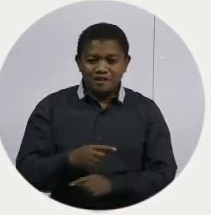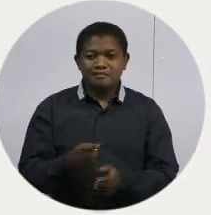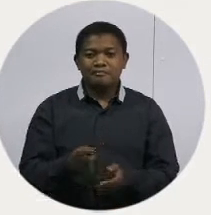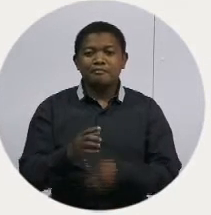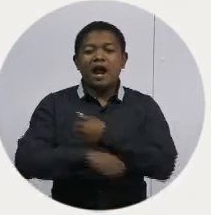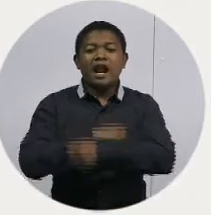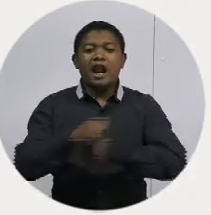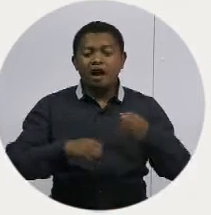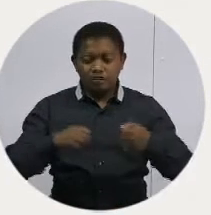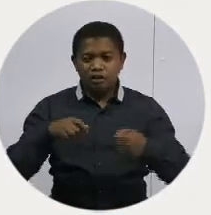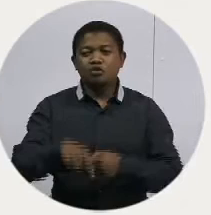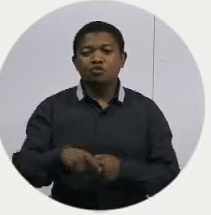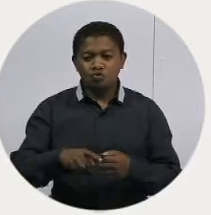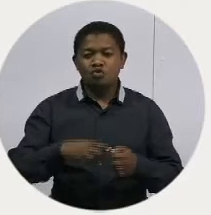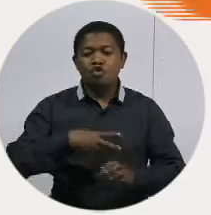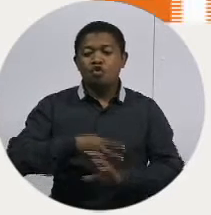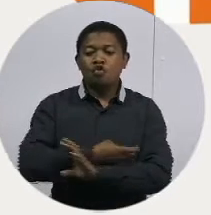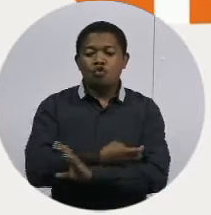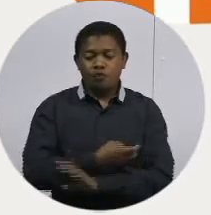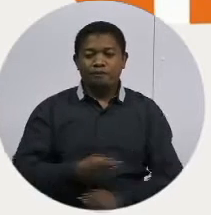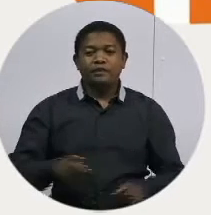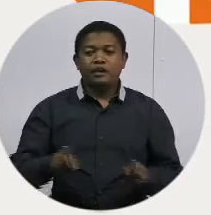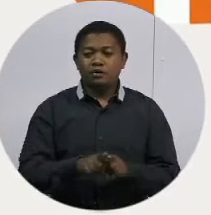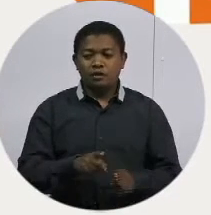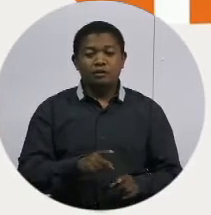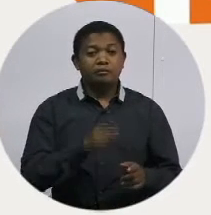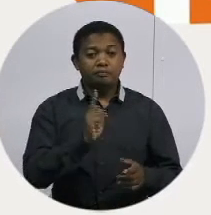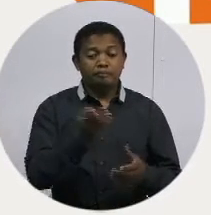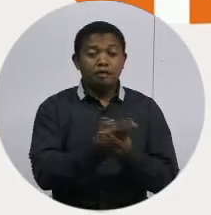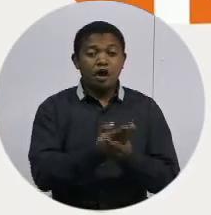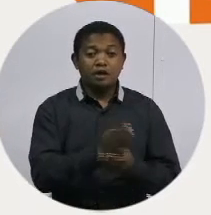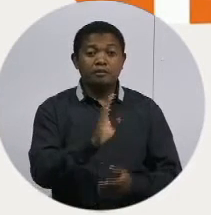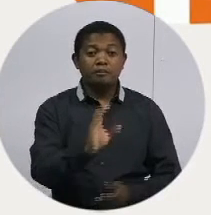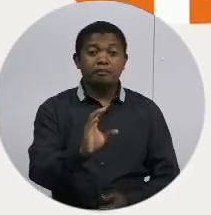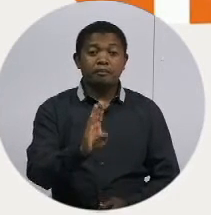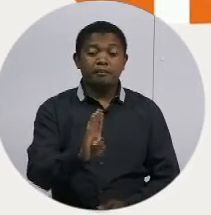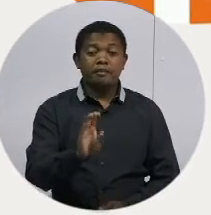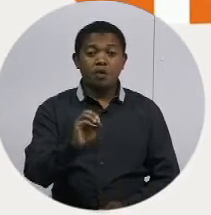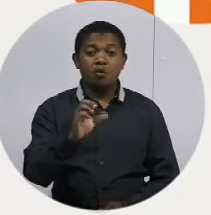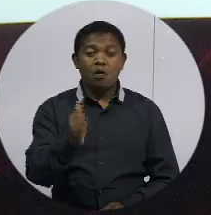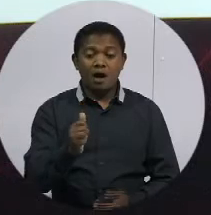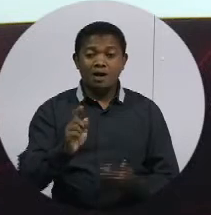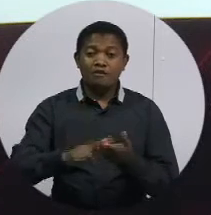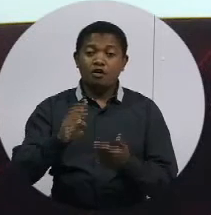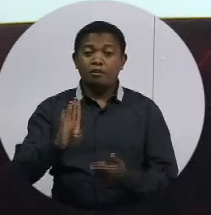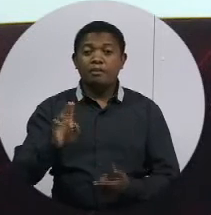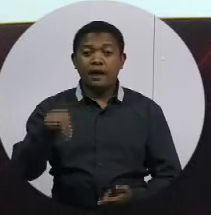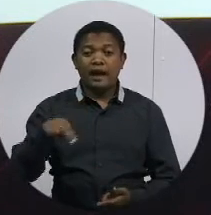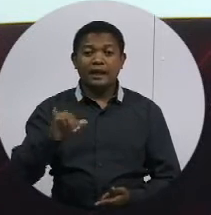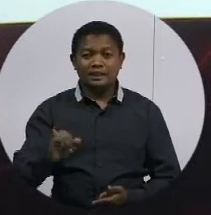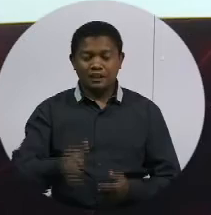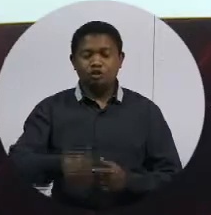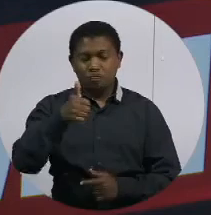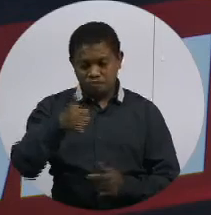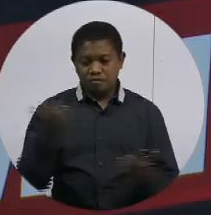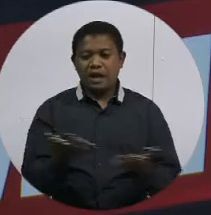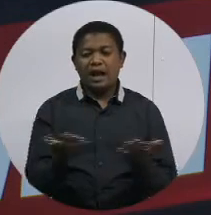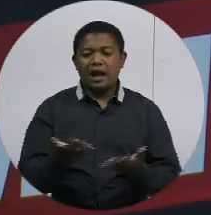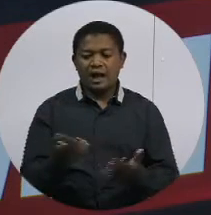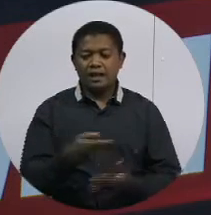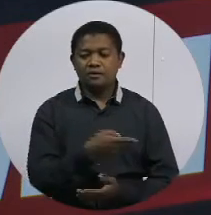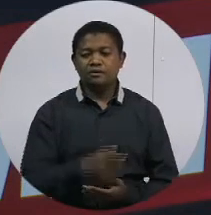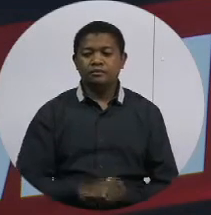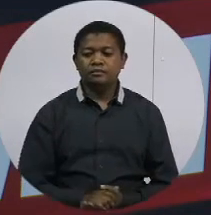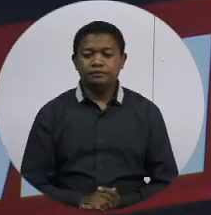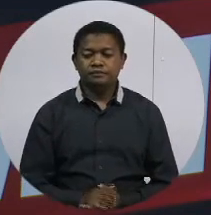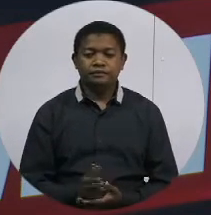banky BOA sy BNI no misahana ny fanatanterahana izany eo amin'ny resaka fampitaovana